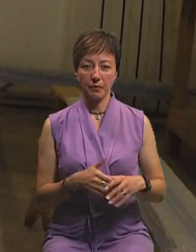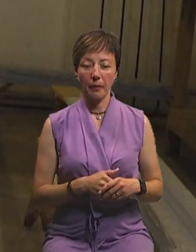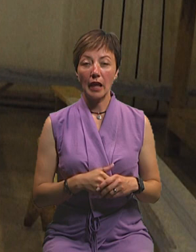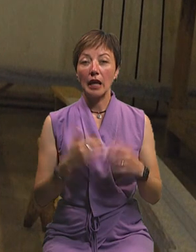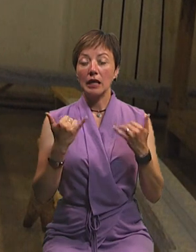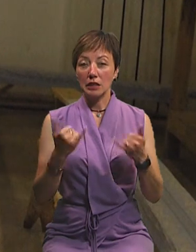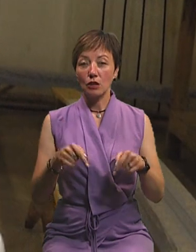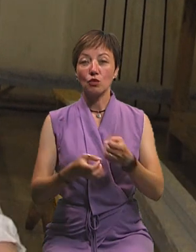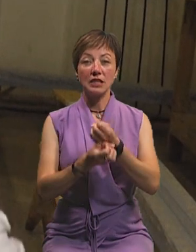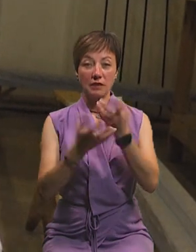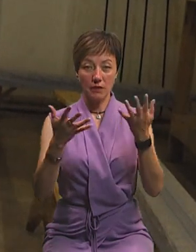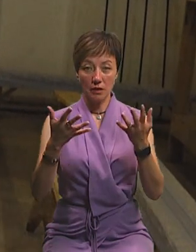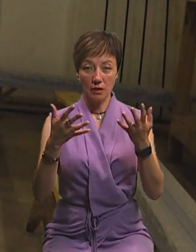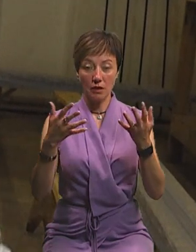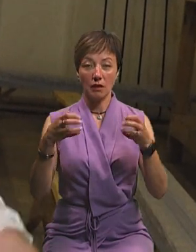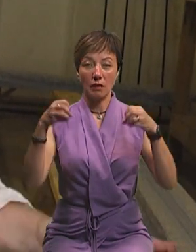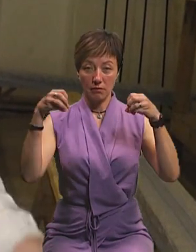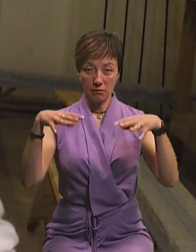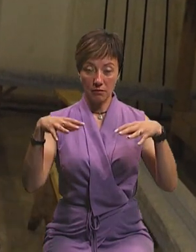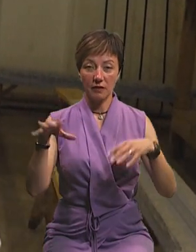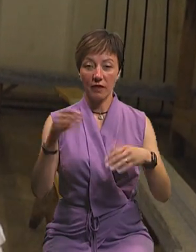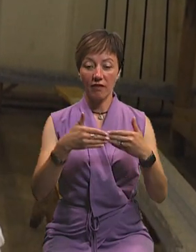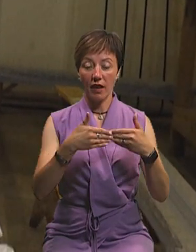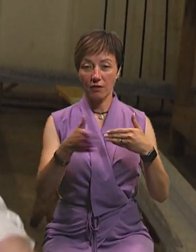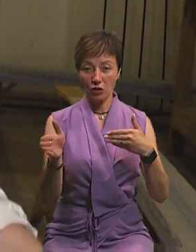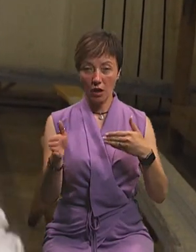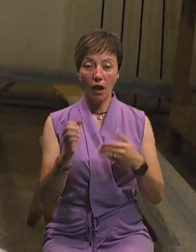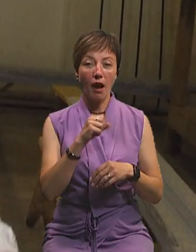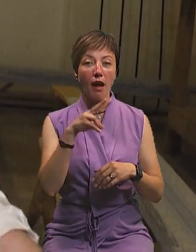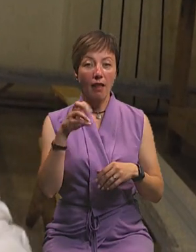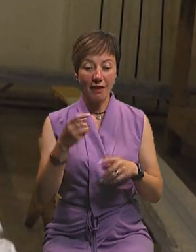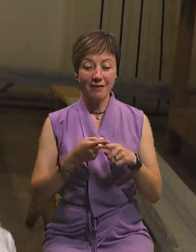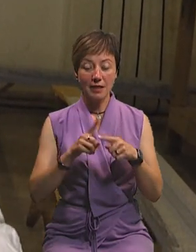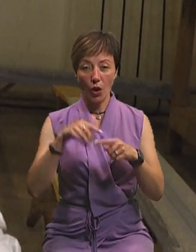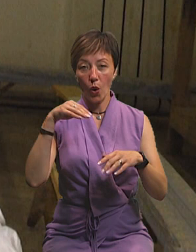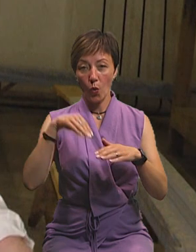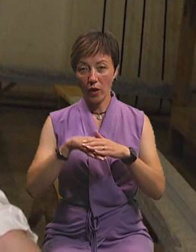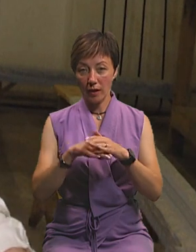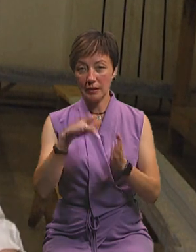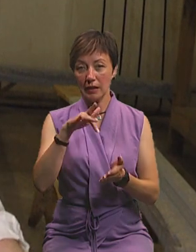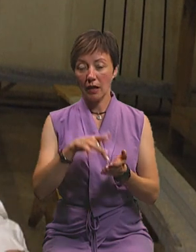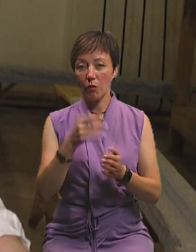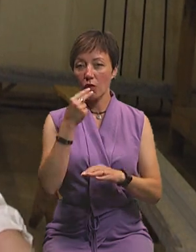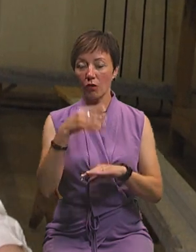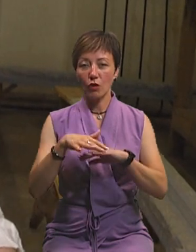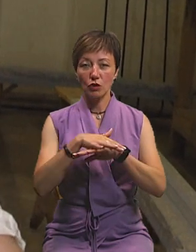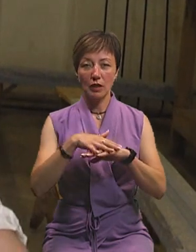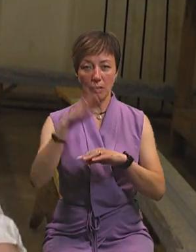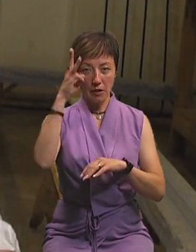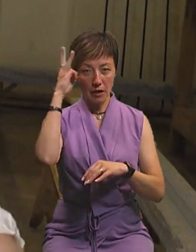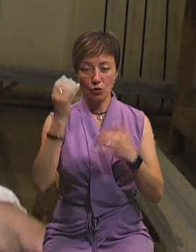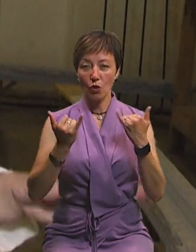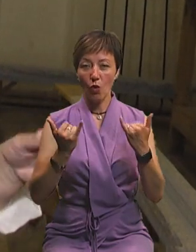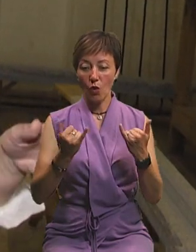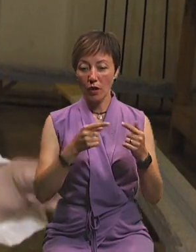зараз тут світло горить білим днем і всі двері відчинені але саме це укриття центрального продовольчого ринку міста Хмельницького